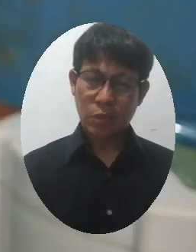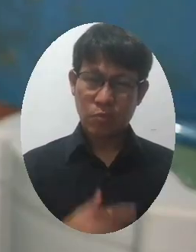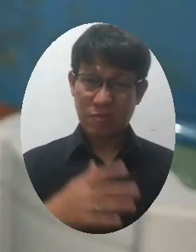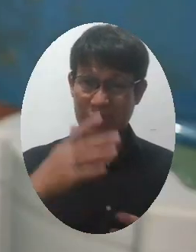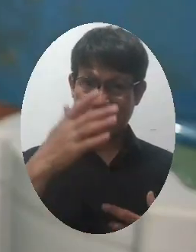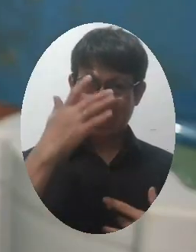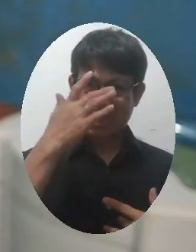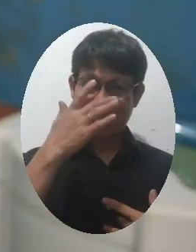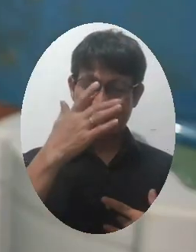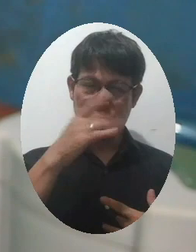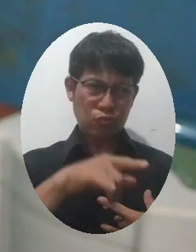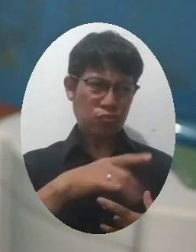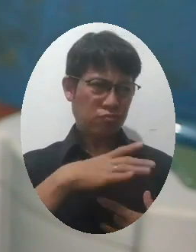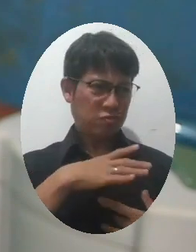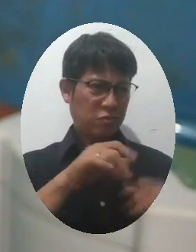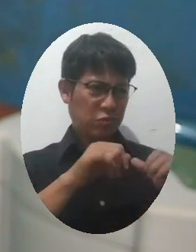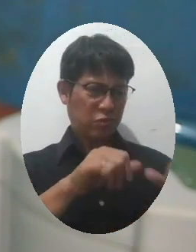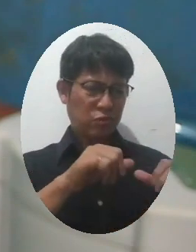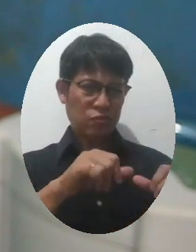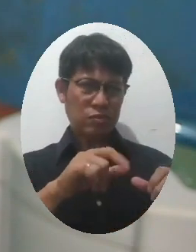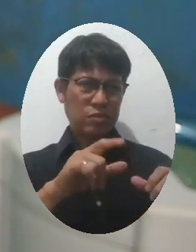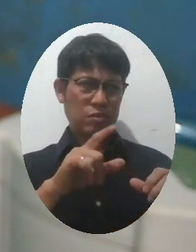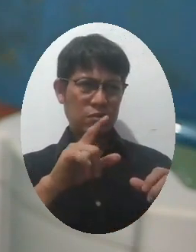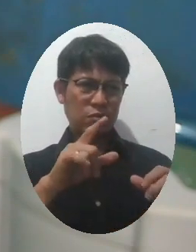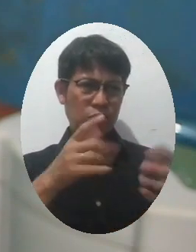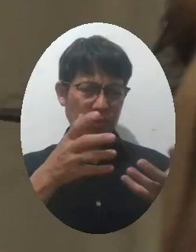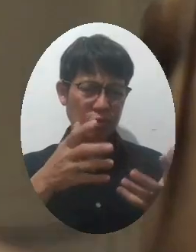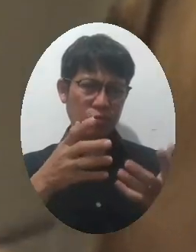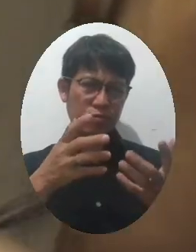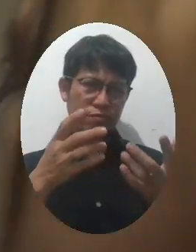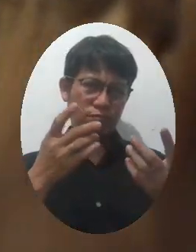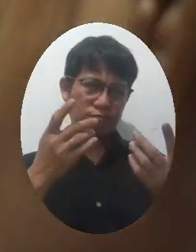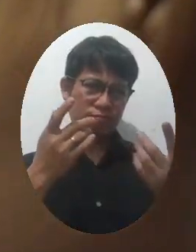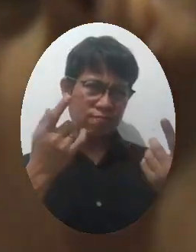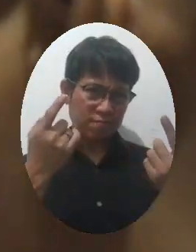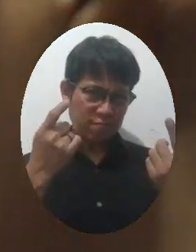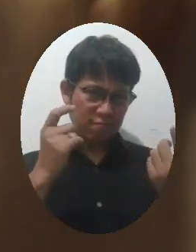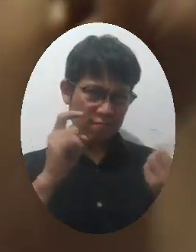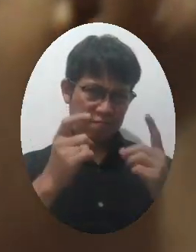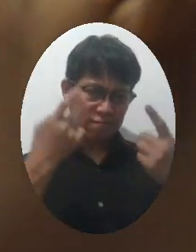hindi kami nawawala ng pag-asa kasi nakikita namin siya malakas.